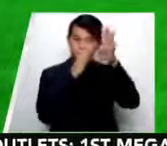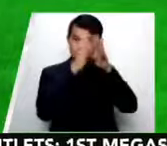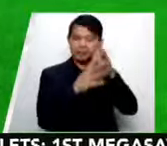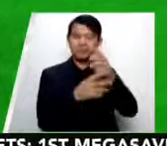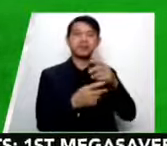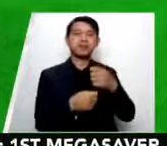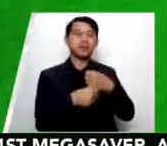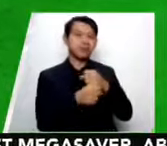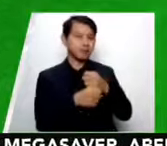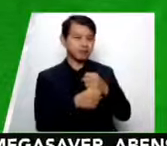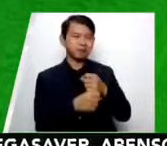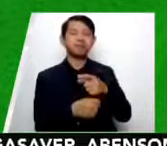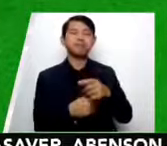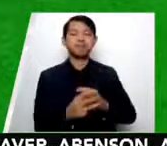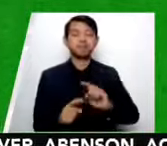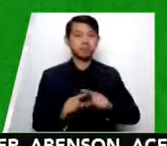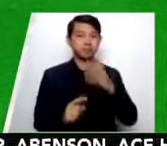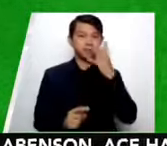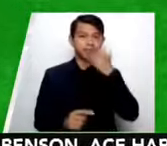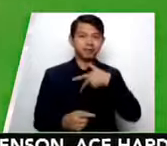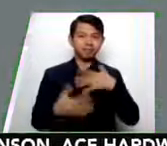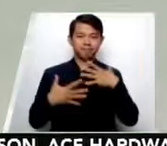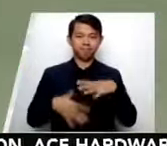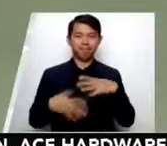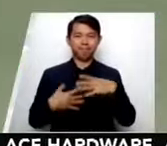dinaan sa looks ang